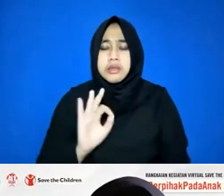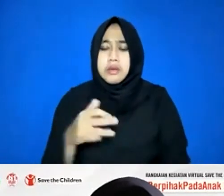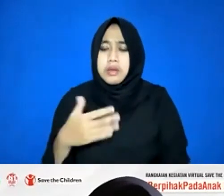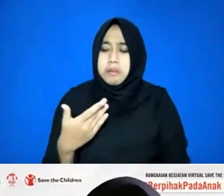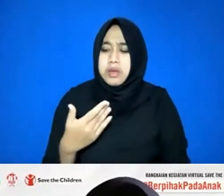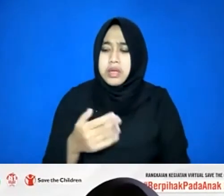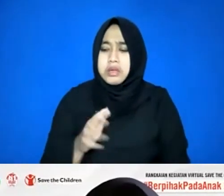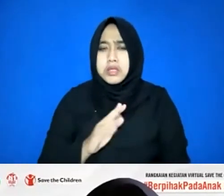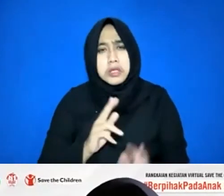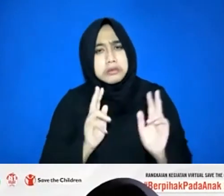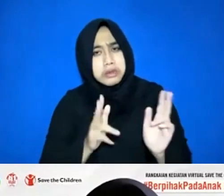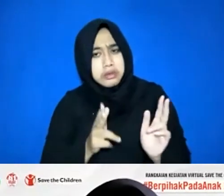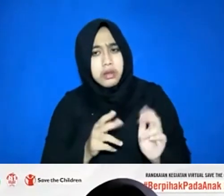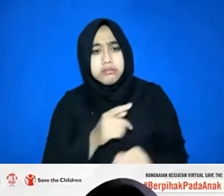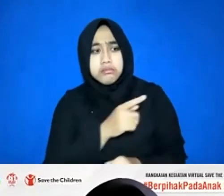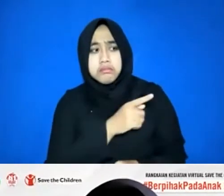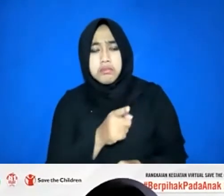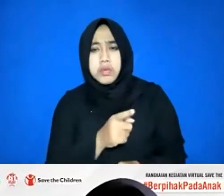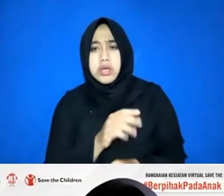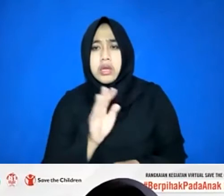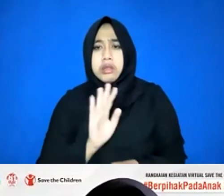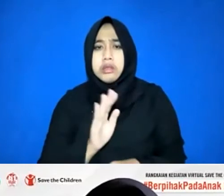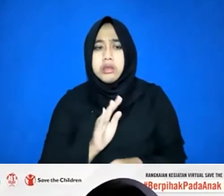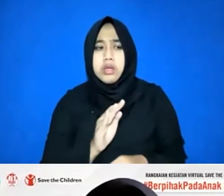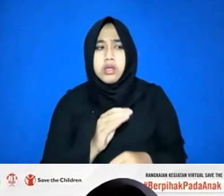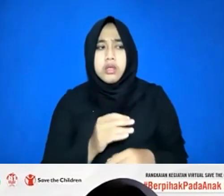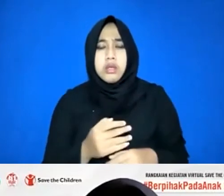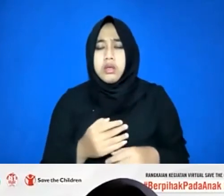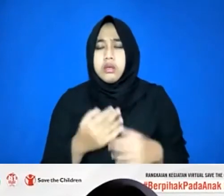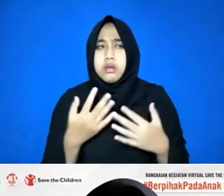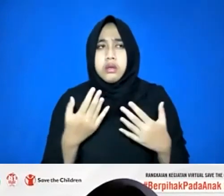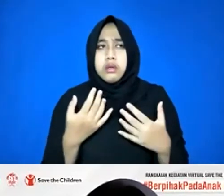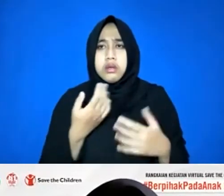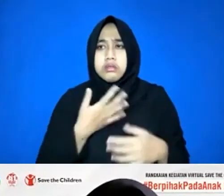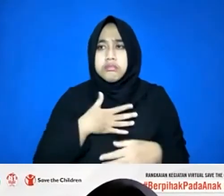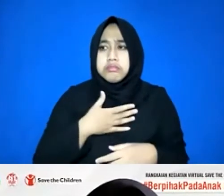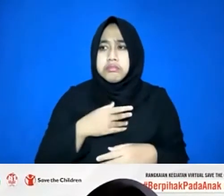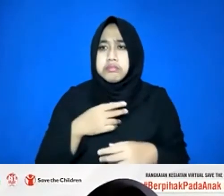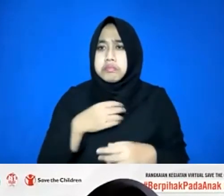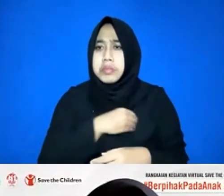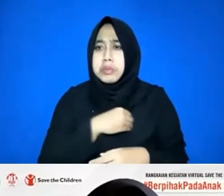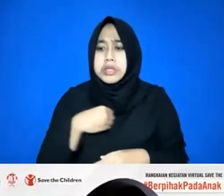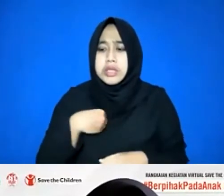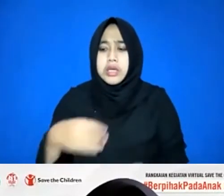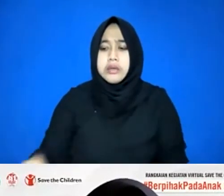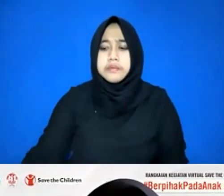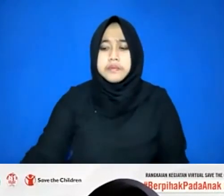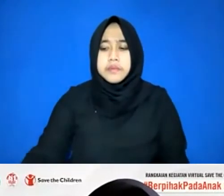santai saja sehingga mereka nggak terlalu terforces untuk pemeriksaan.